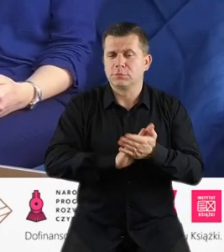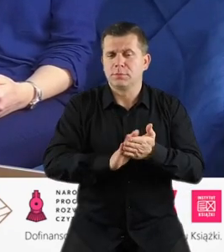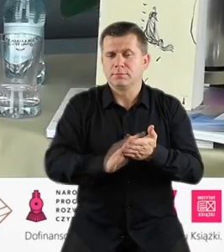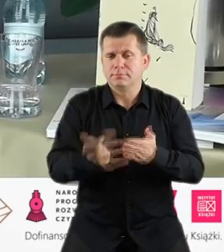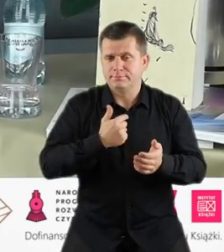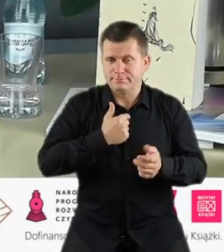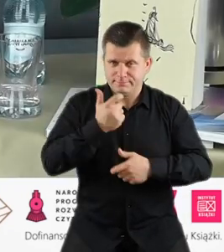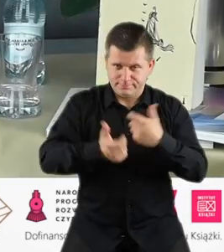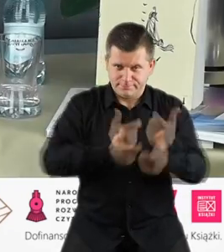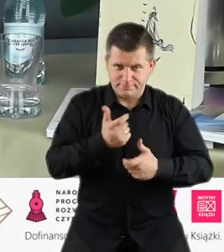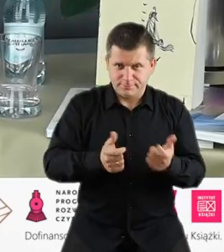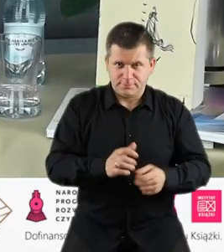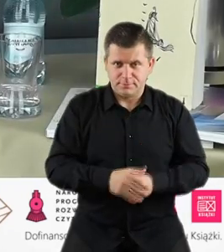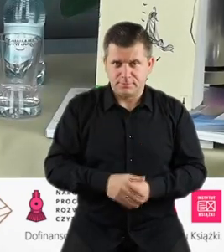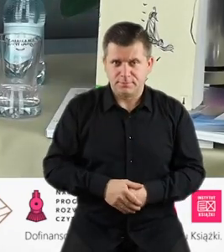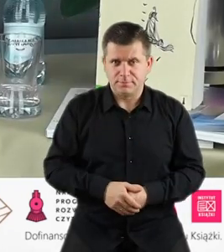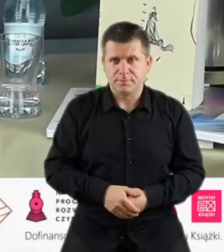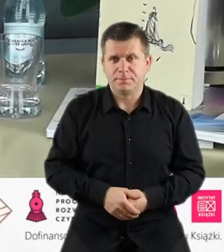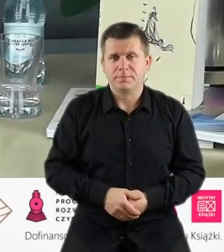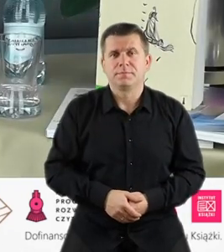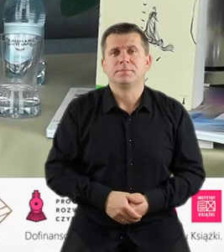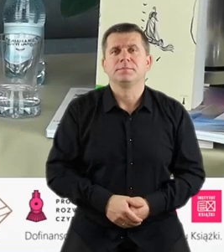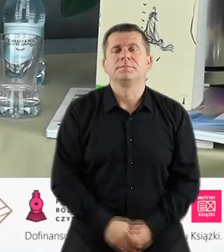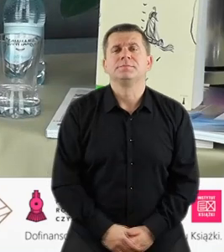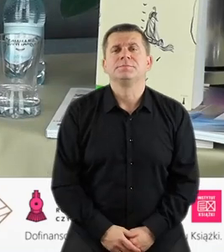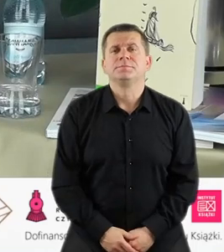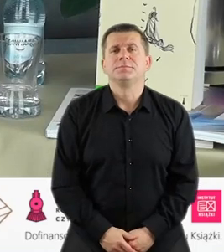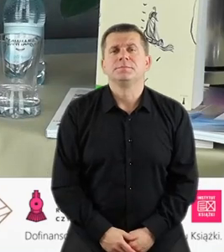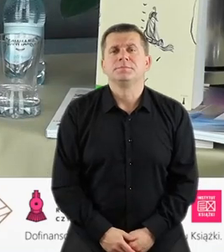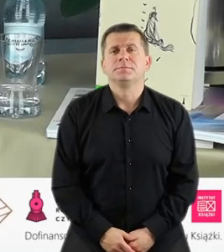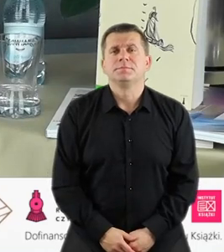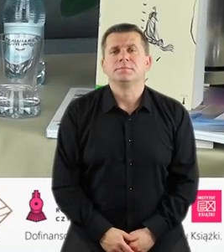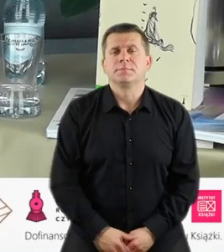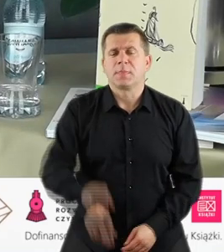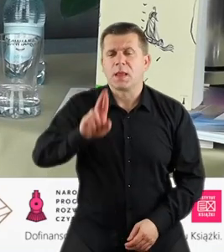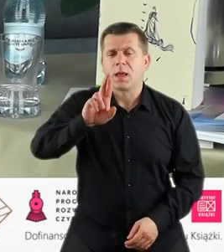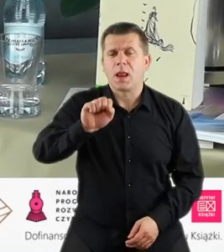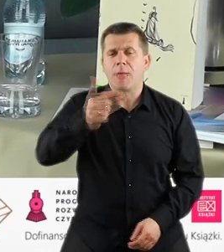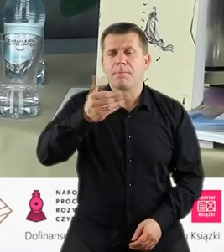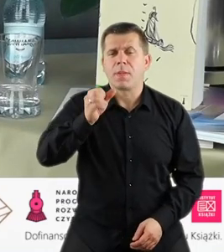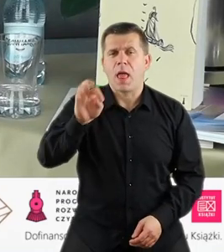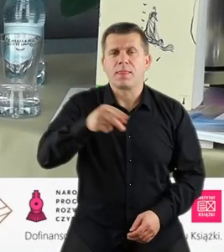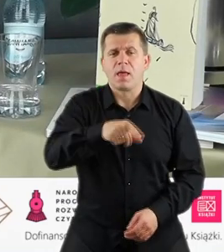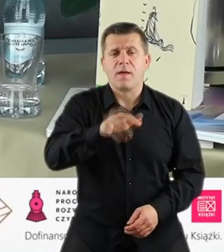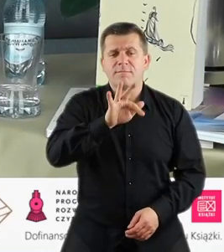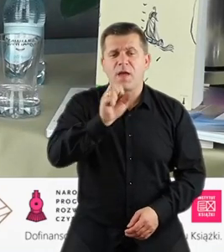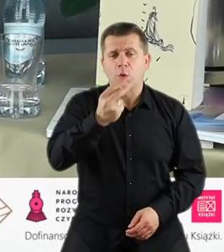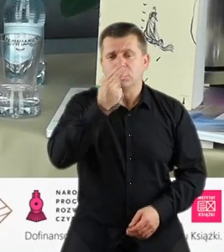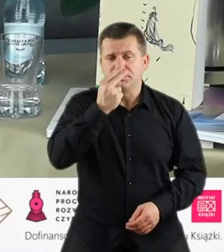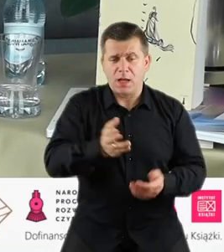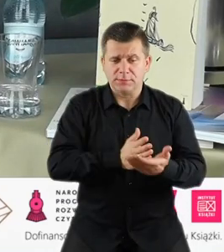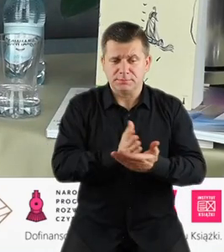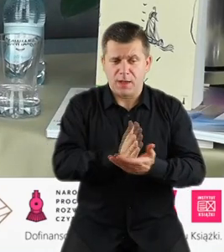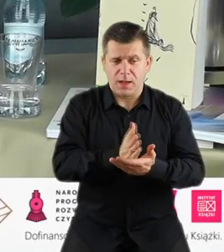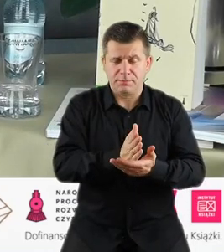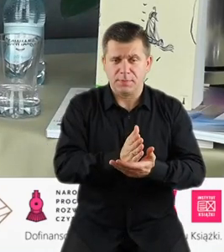fałszerstwo. Bo nie ma akwaforty Rembrandta, na której Faust patrzy na